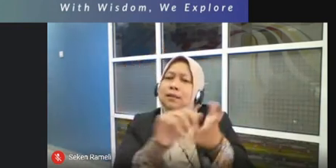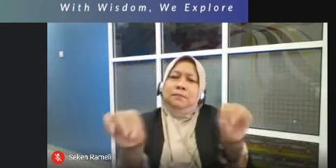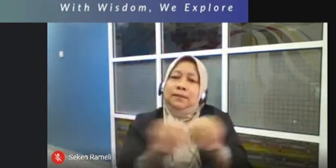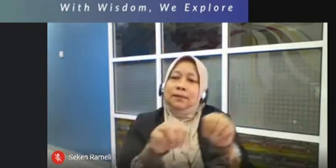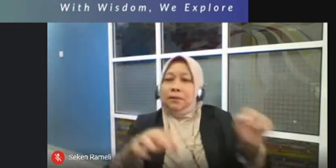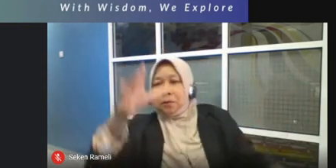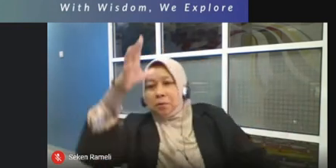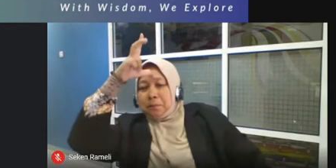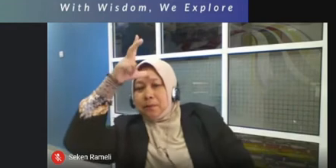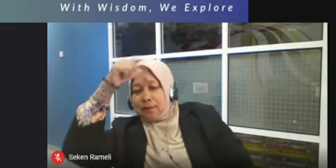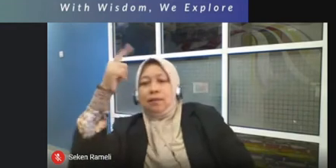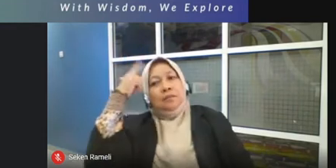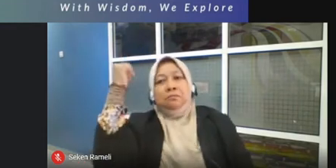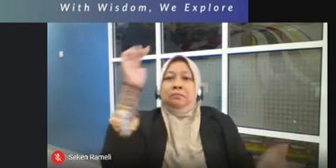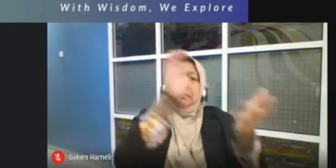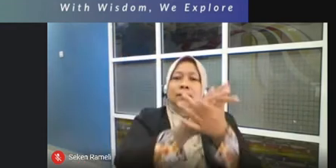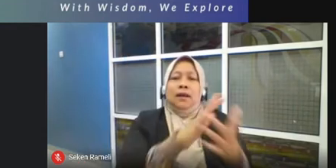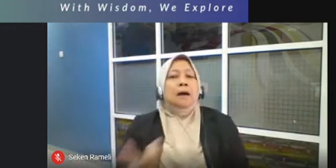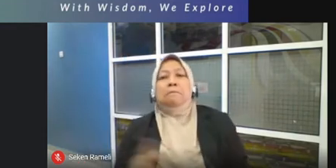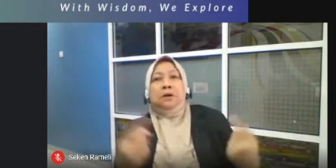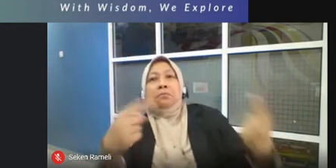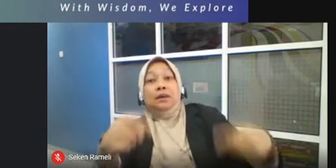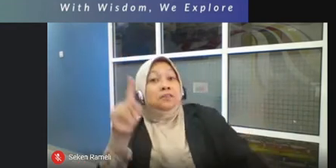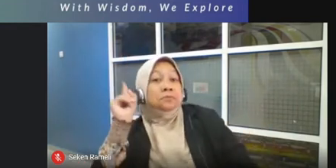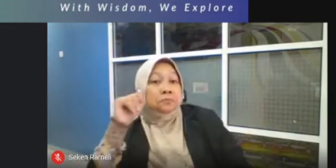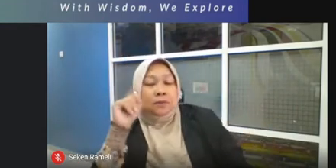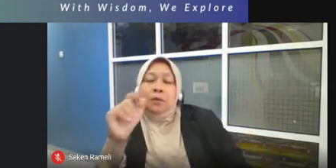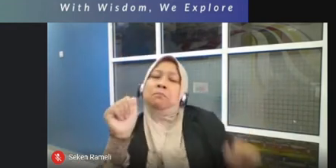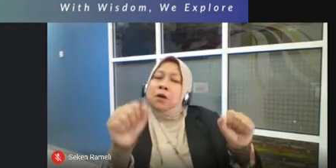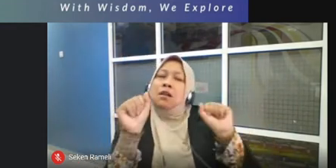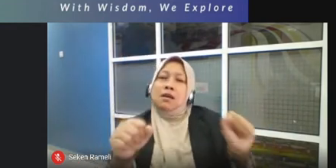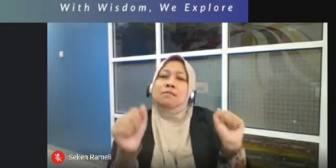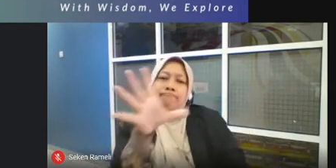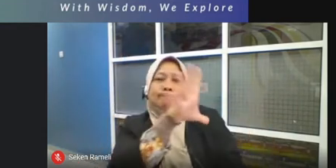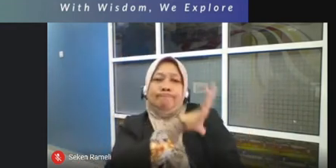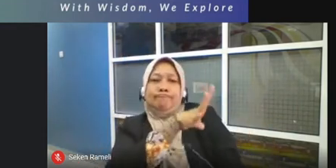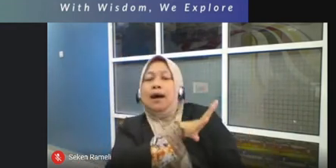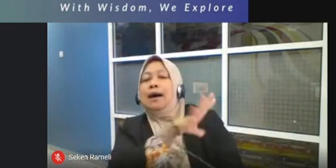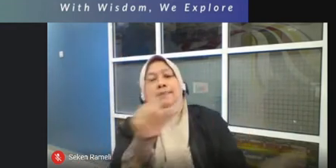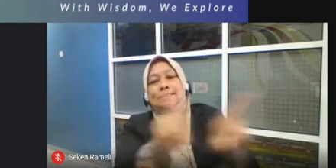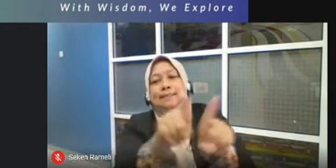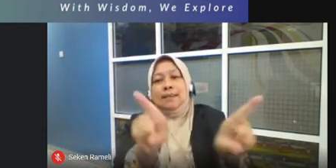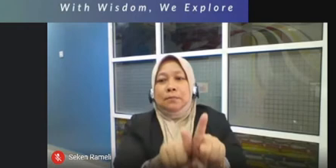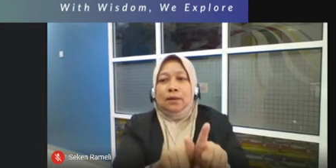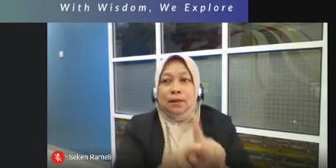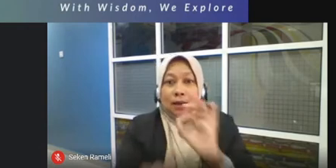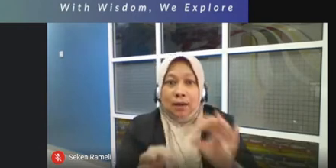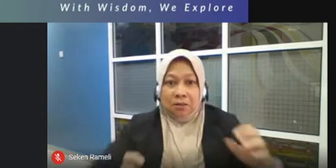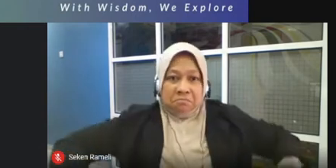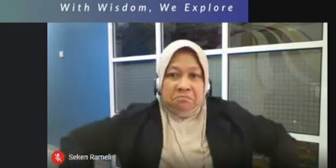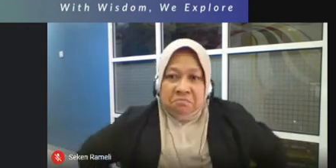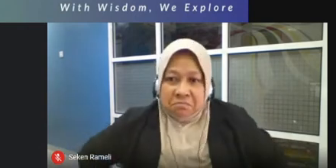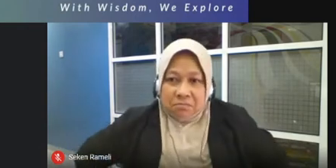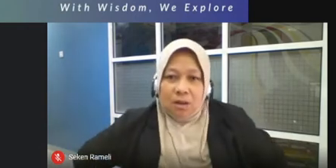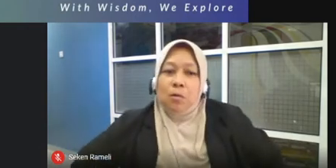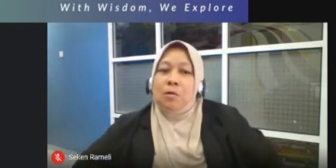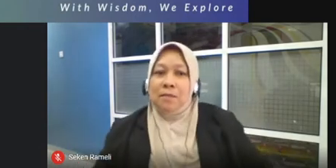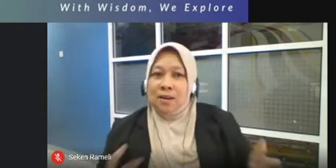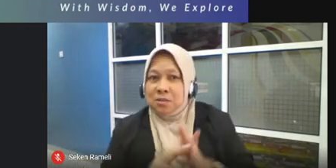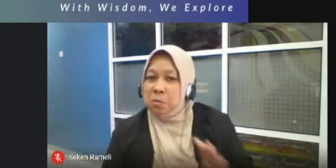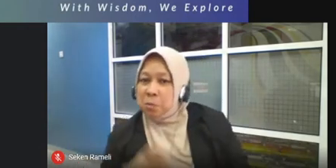kata kita yakin apa nak datang pun, okay, I am so ready. Okay, lebih kurang macam tu lah. So kalau cepat cekak pinggang ni, oh lagilah,